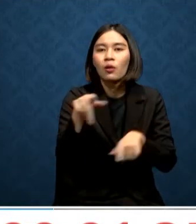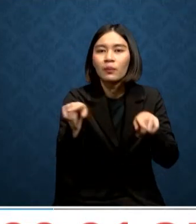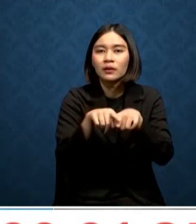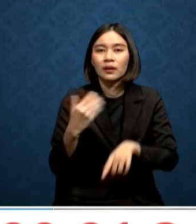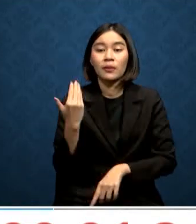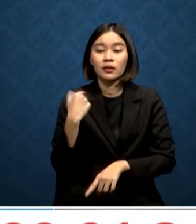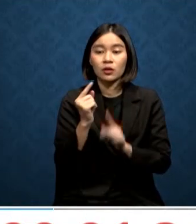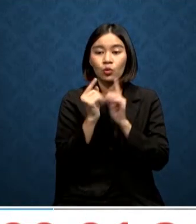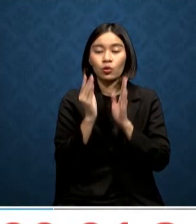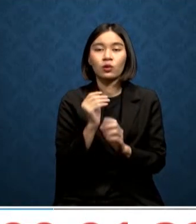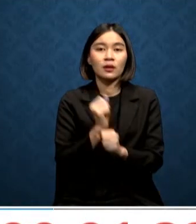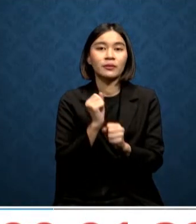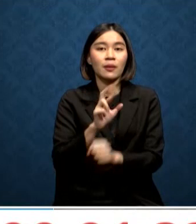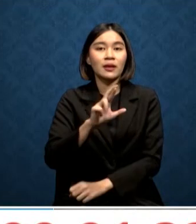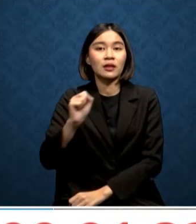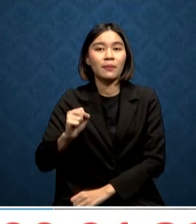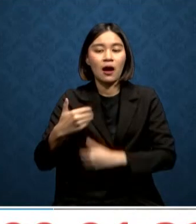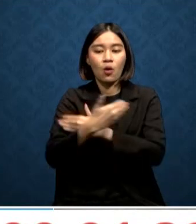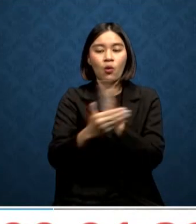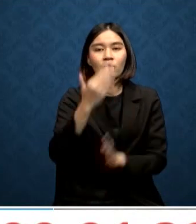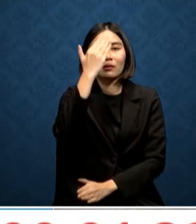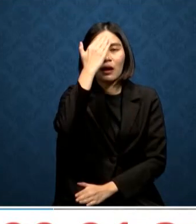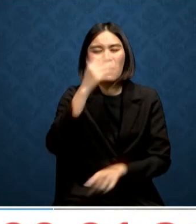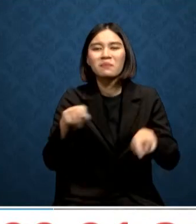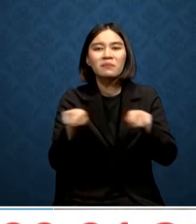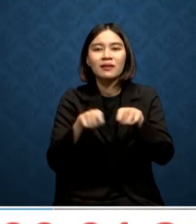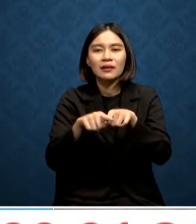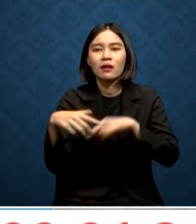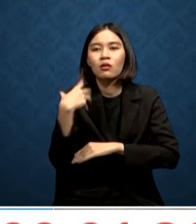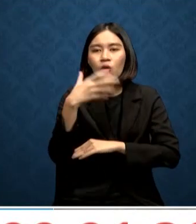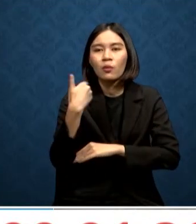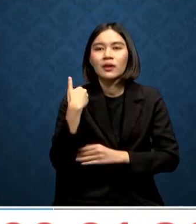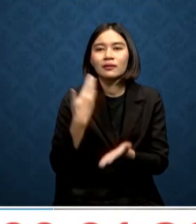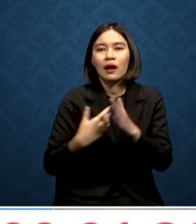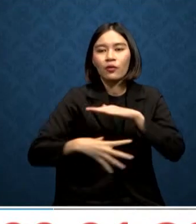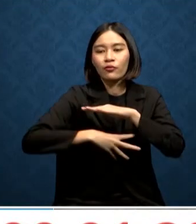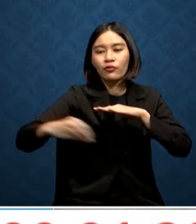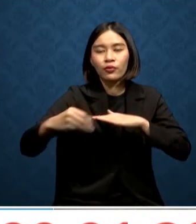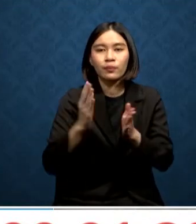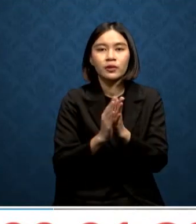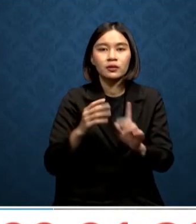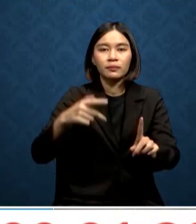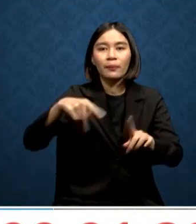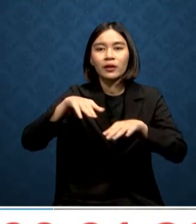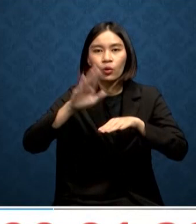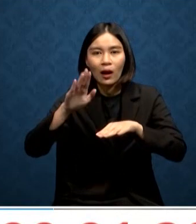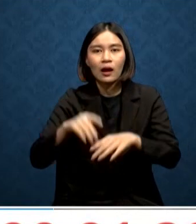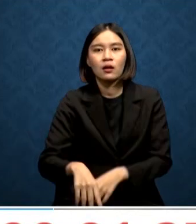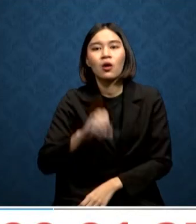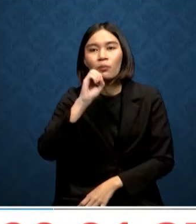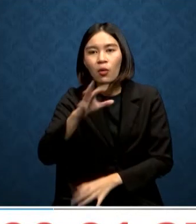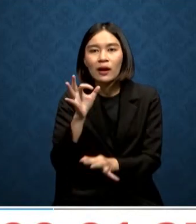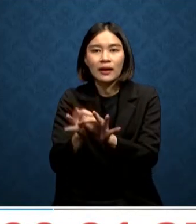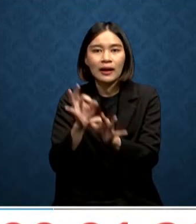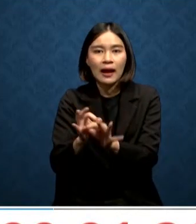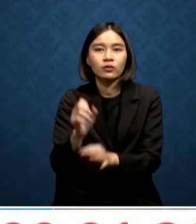ยกับเจ้าหน้าที่รัฐสภาข้างหน้าห้องก็บอกว่าเคยโดนเหมือนกันโดนไปหลายพันดีที่แจ้งอายัดกับธนาคารได้ทันเวลาแ